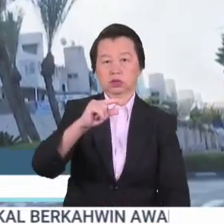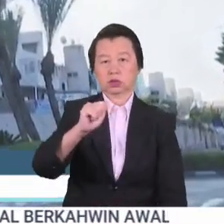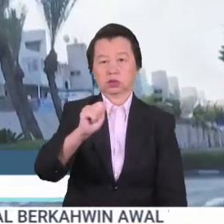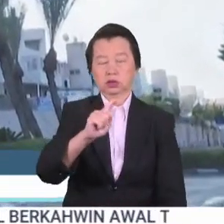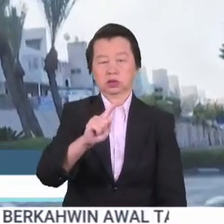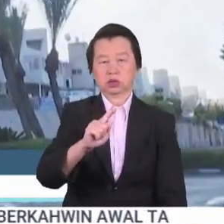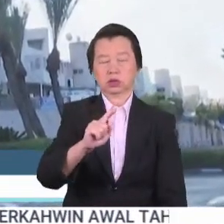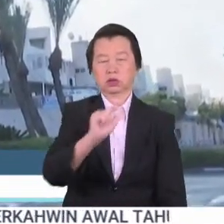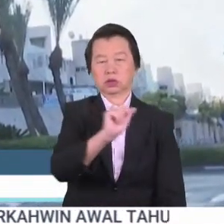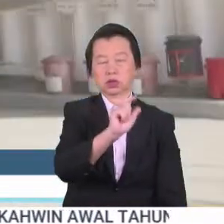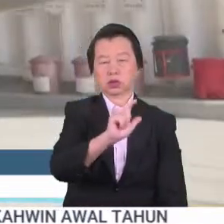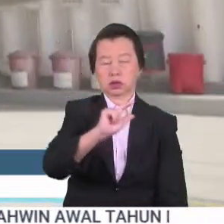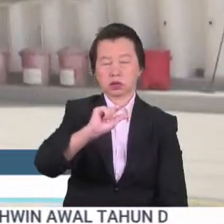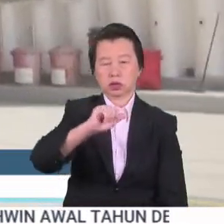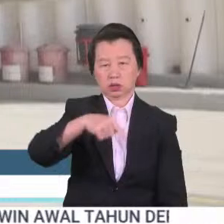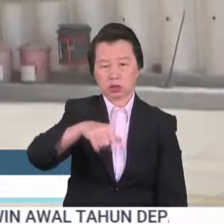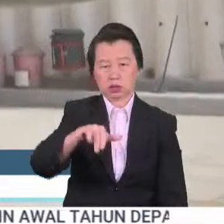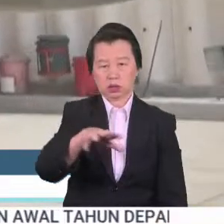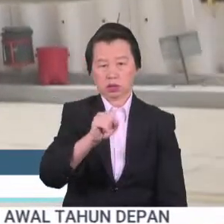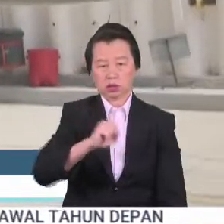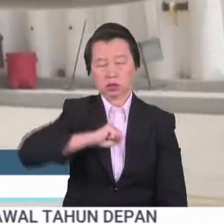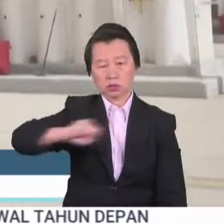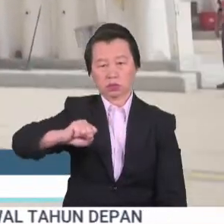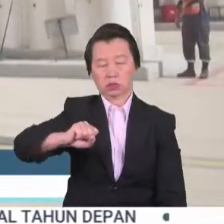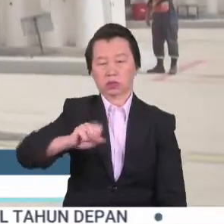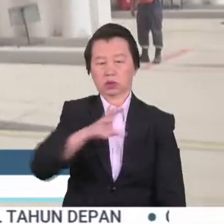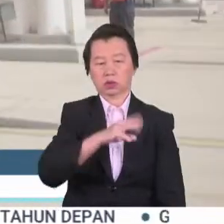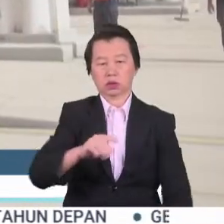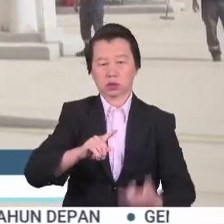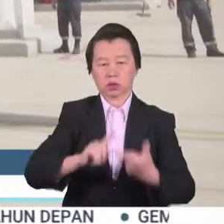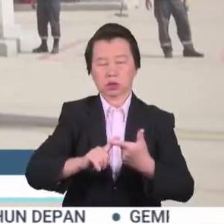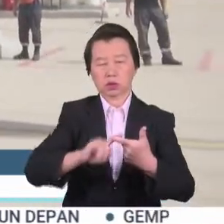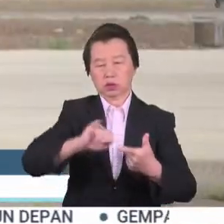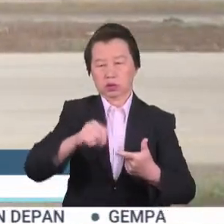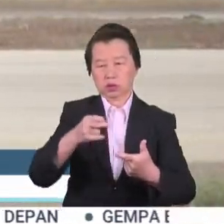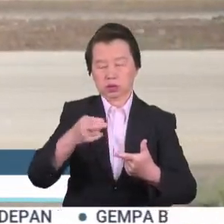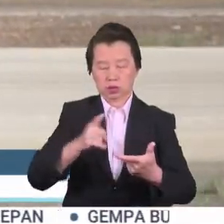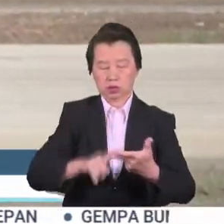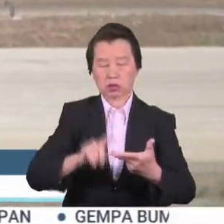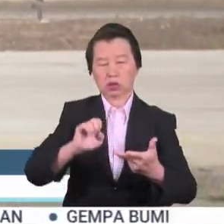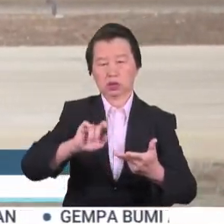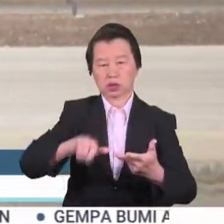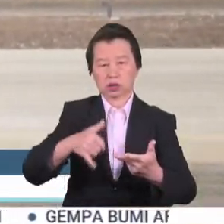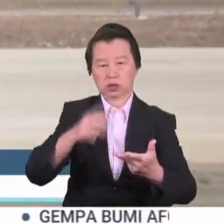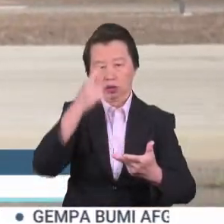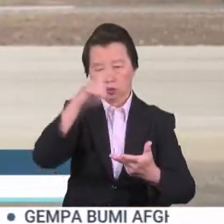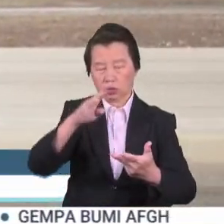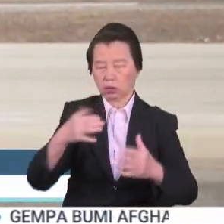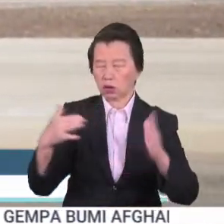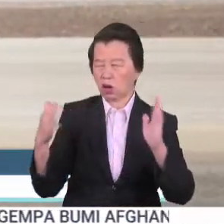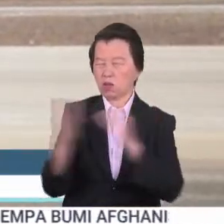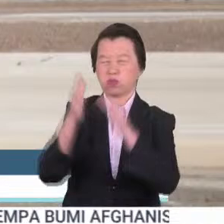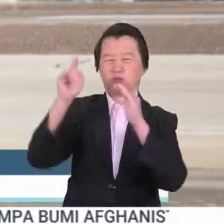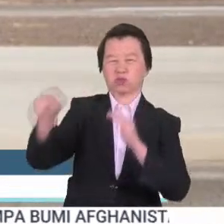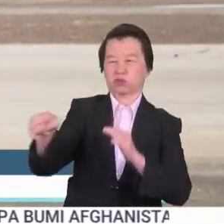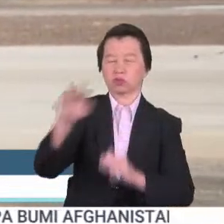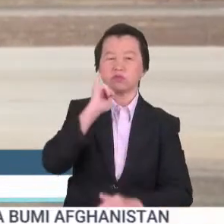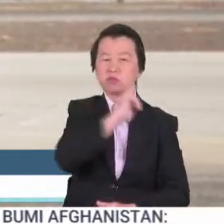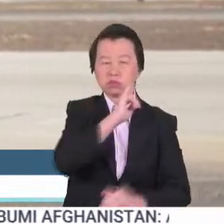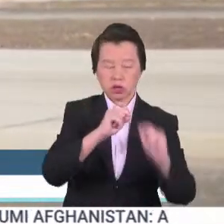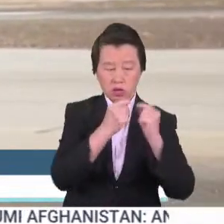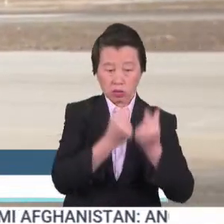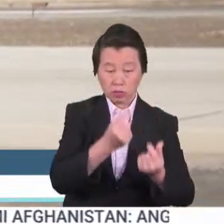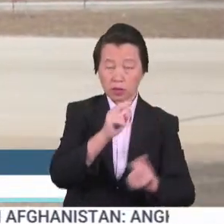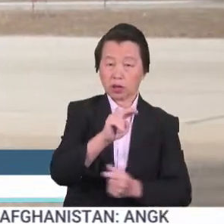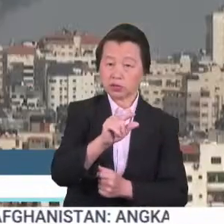dilancarkan oleh Hamas bersama pejuang al-qassim asmadil jihad al-quudsan Batalion Jin bagi menentang Israel kumpulan ngo